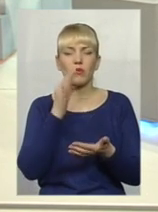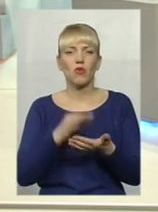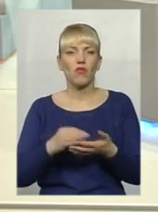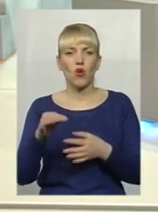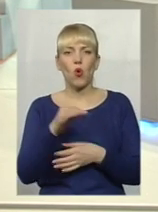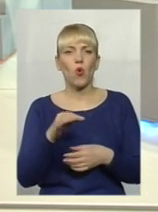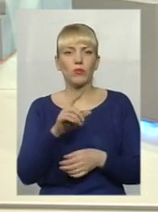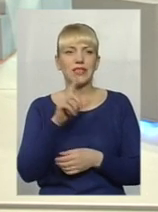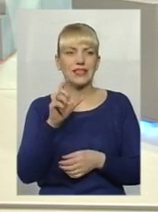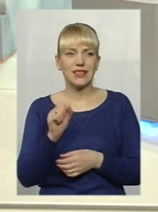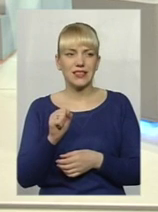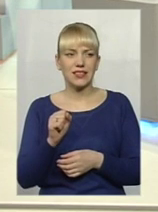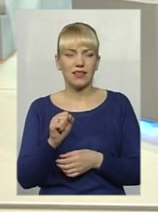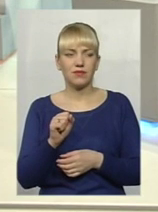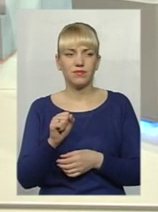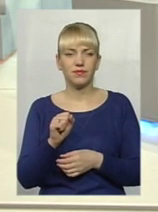за